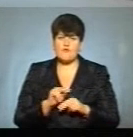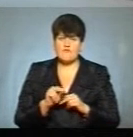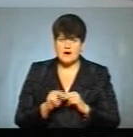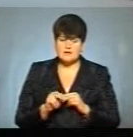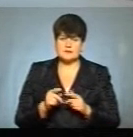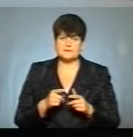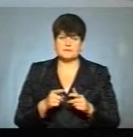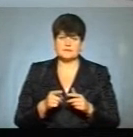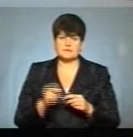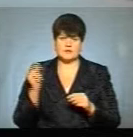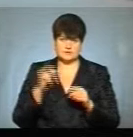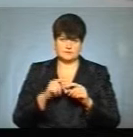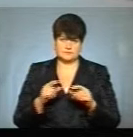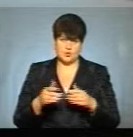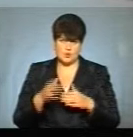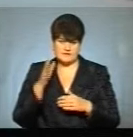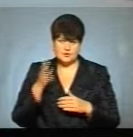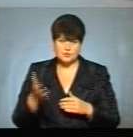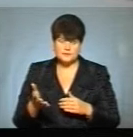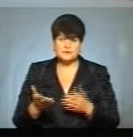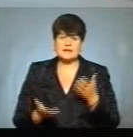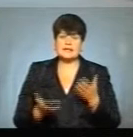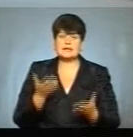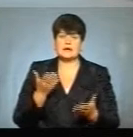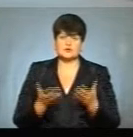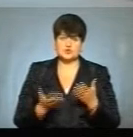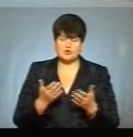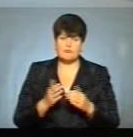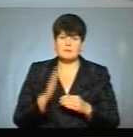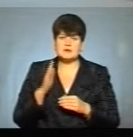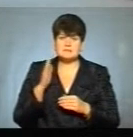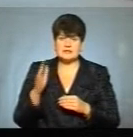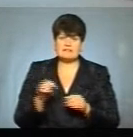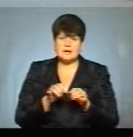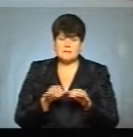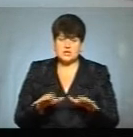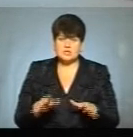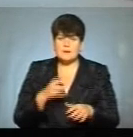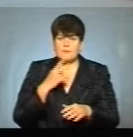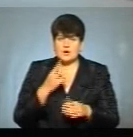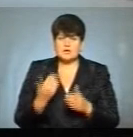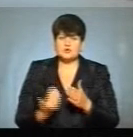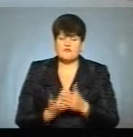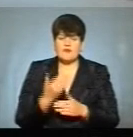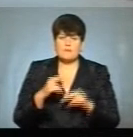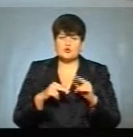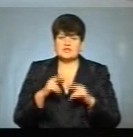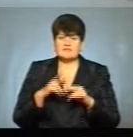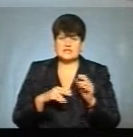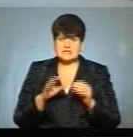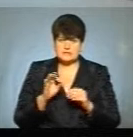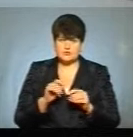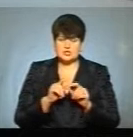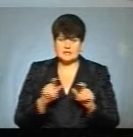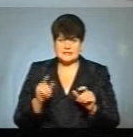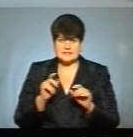кажемо, дошкільною освітою. Якщо перспективна мережа показує нове будівництво дошкільних